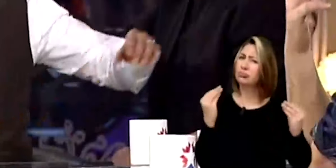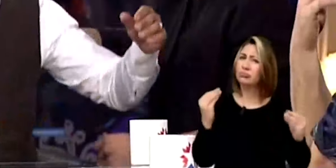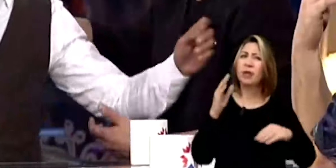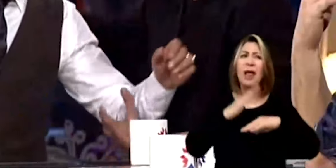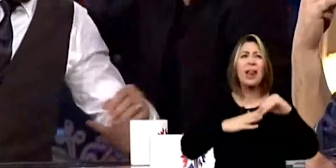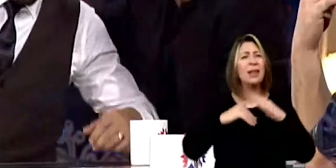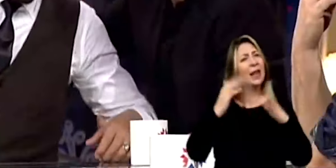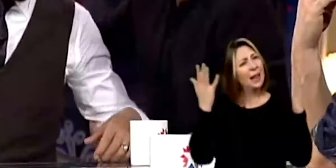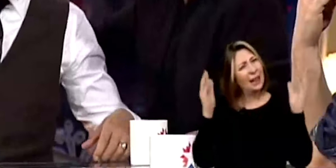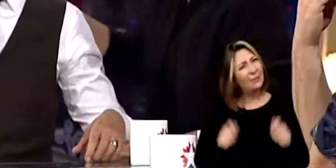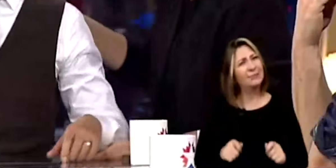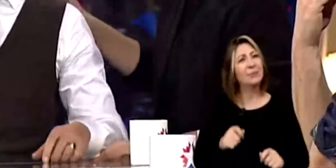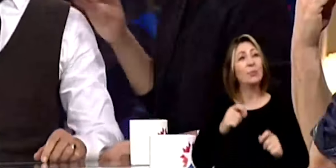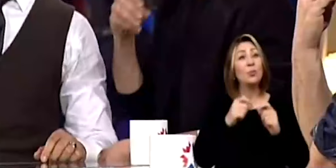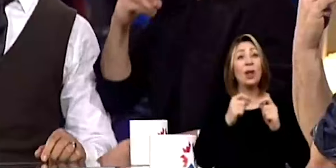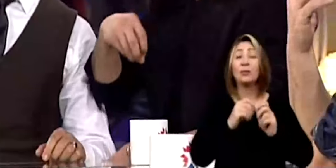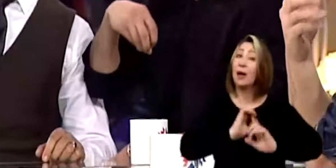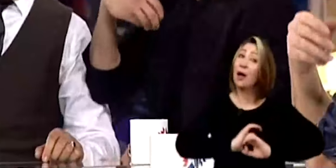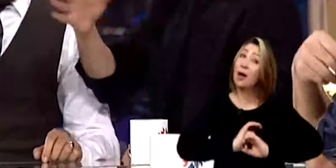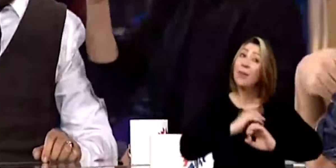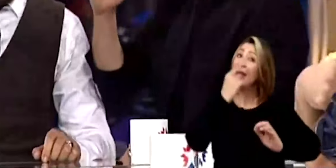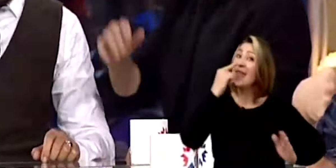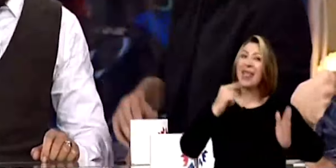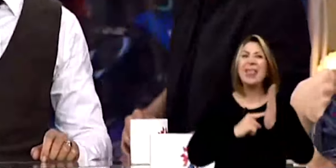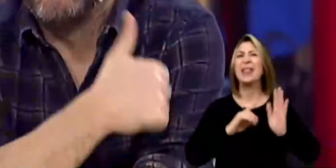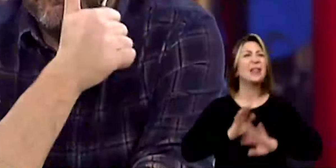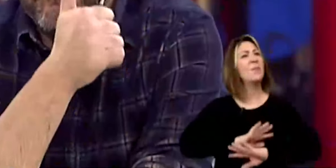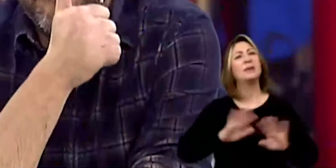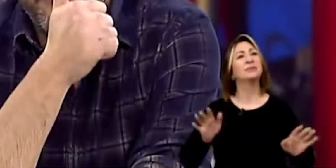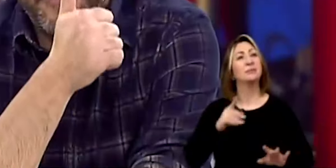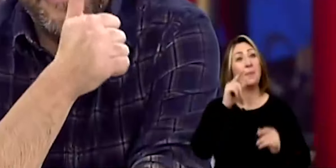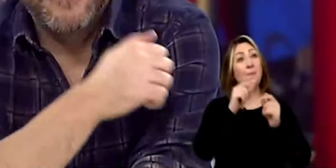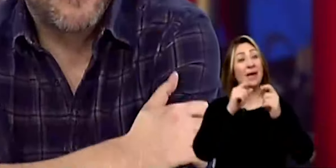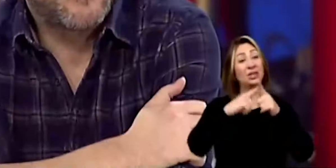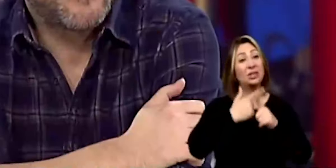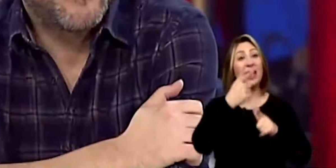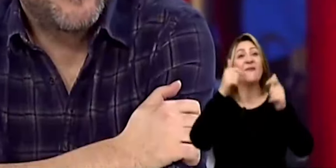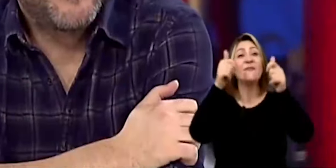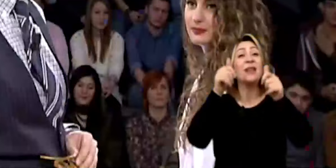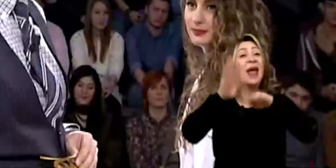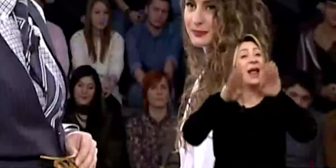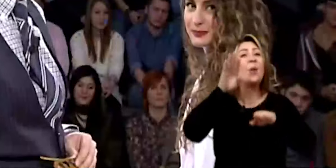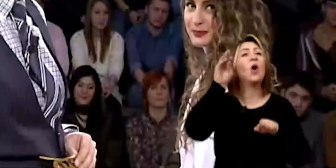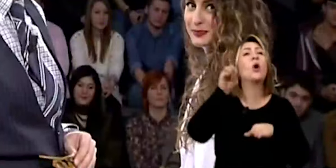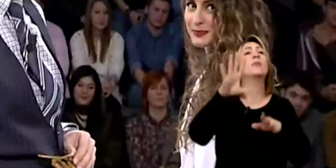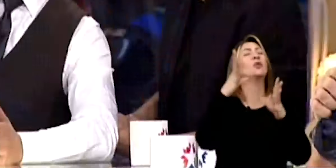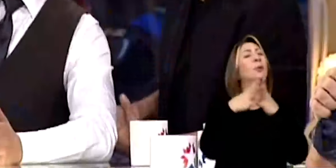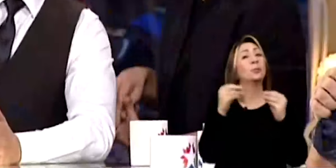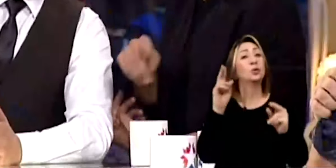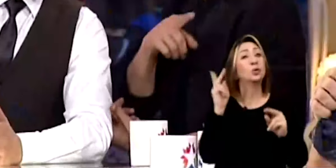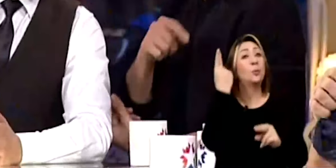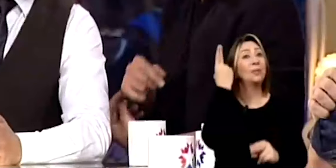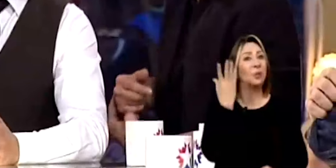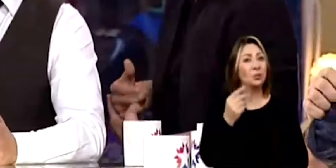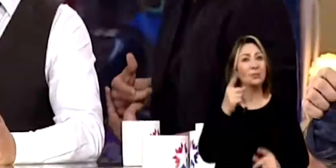eyvallah, ellerinden geleni yaptı. Bülent Polat harikuladedir. Bülent Polat inanılmaz Bay bir şey oynuyor. Bay J de harikuladedir. Fragmana şey koymamanız büyük kayıp bence. Birazcık sürpriz olsun